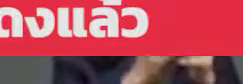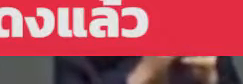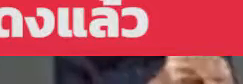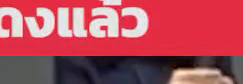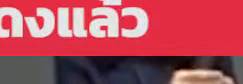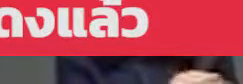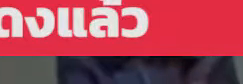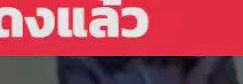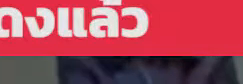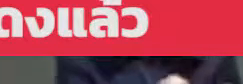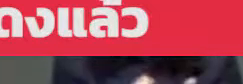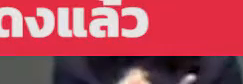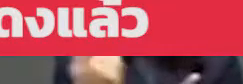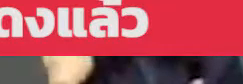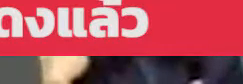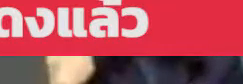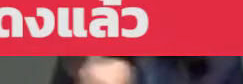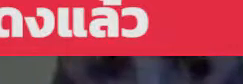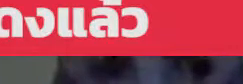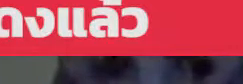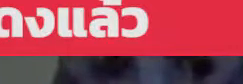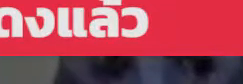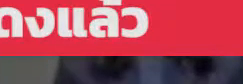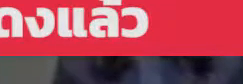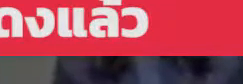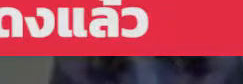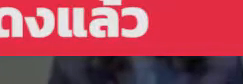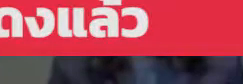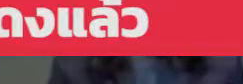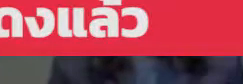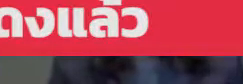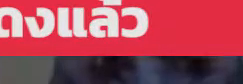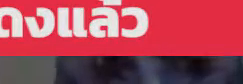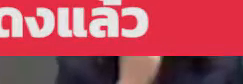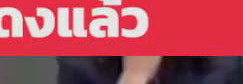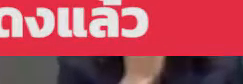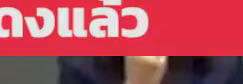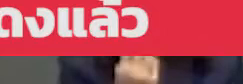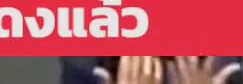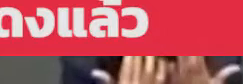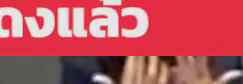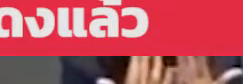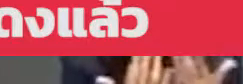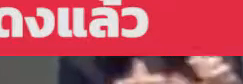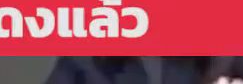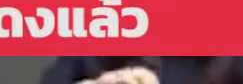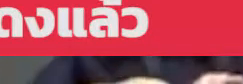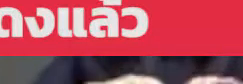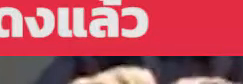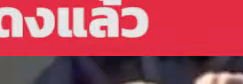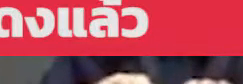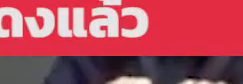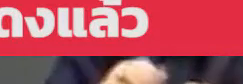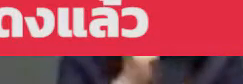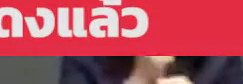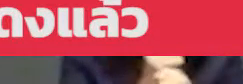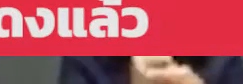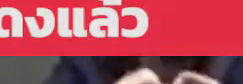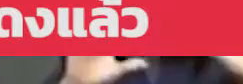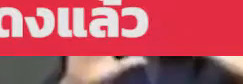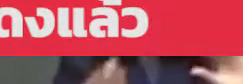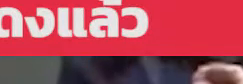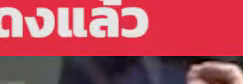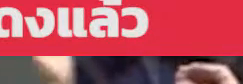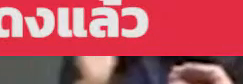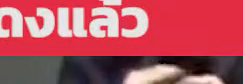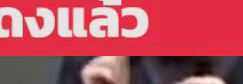ฉีดวัคซีนแล้ว 8.14 ล้านโดสภาคเอกชนร่วมช่วยรับผู้ป่วยระดับสีแดงจากโรงพยาบาลรัฐขณะโฆษกย้ำข้อเสน